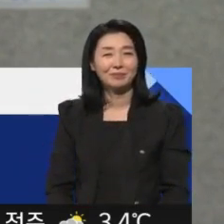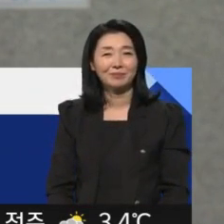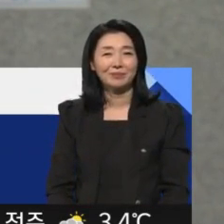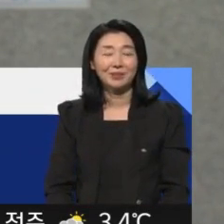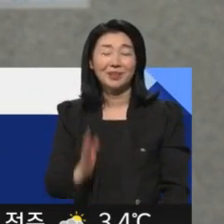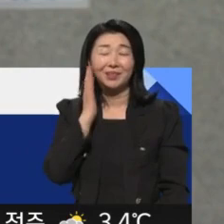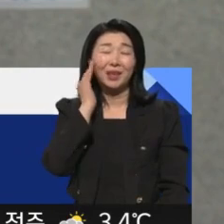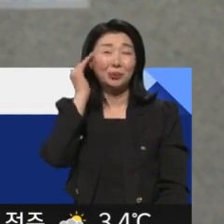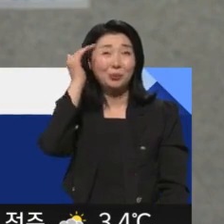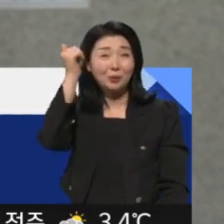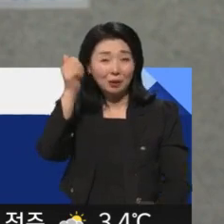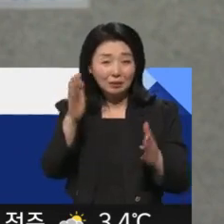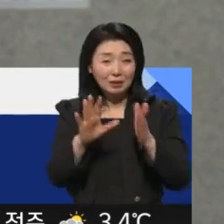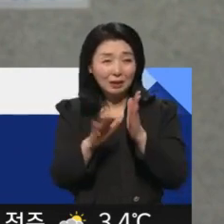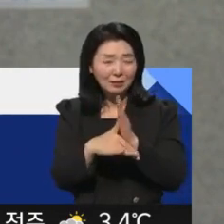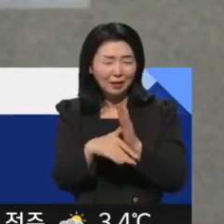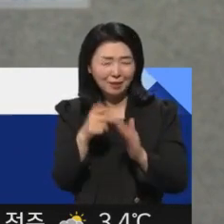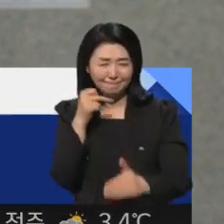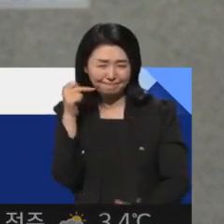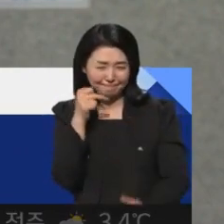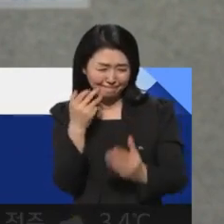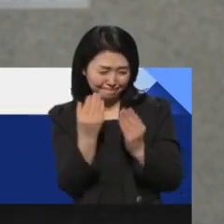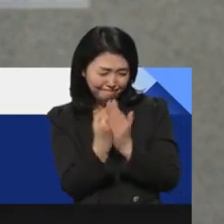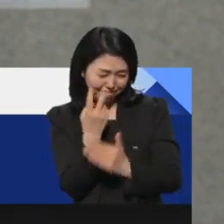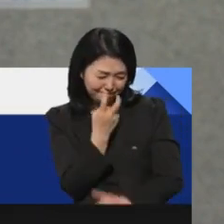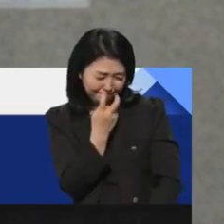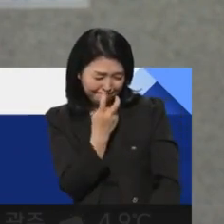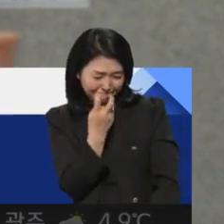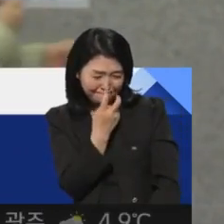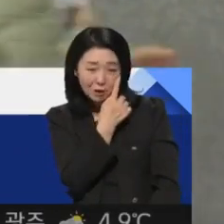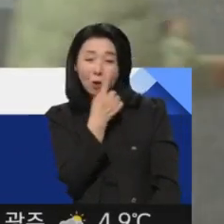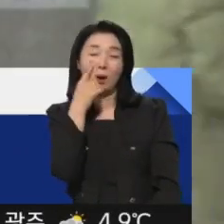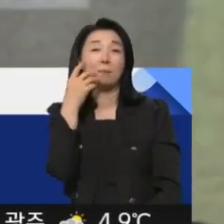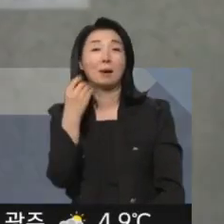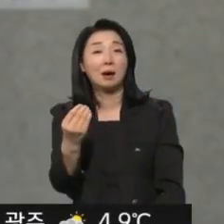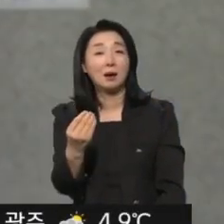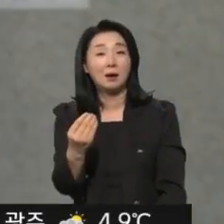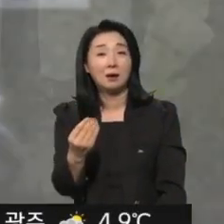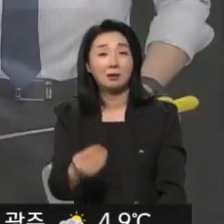대선 기간에 얼마나 철저하게 검증하고 수사하고 했겠습니까?